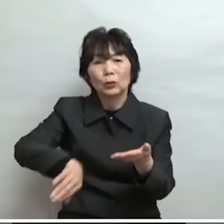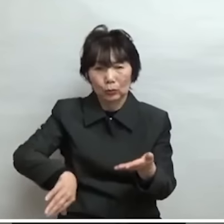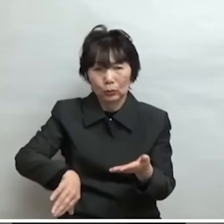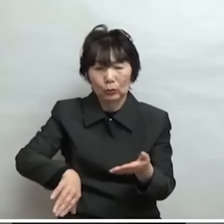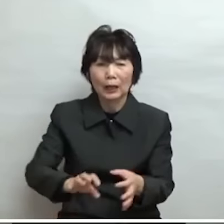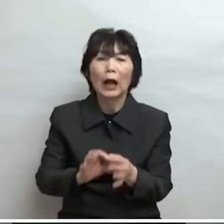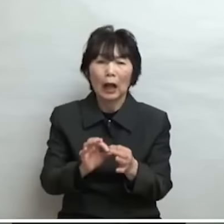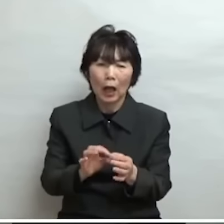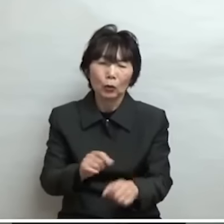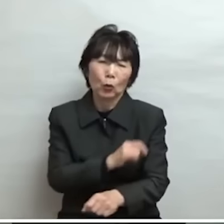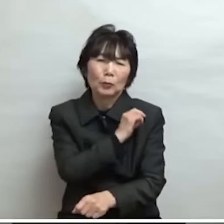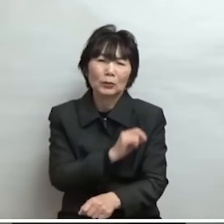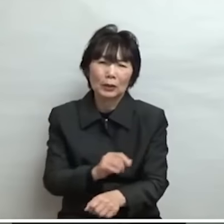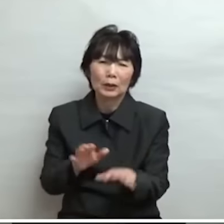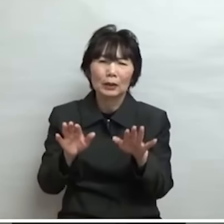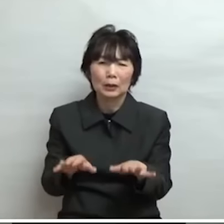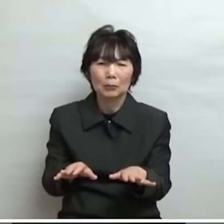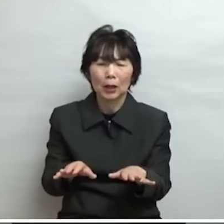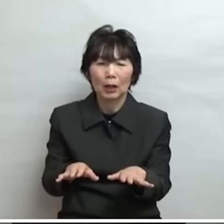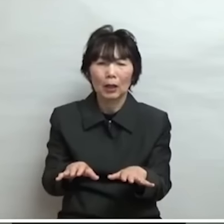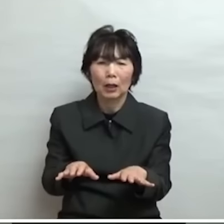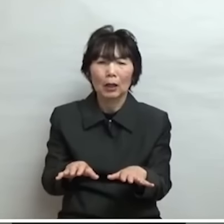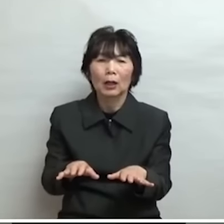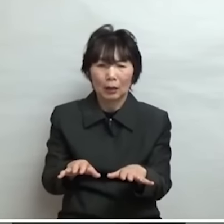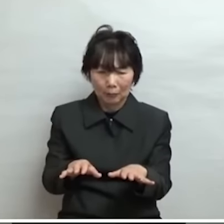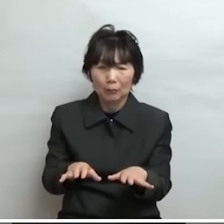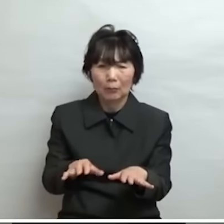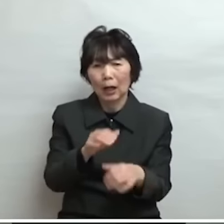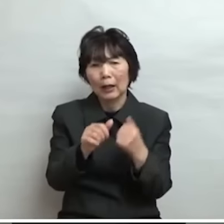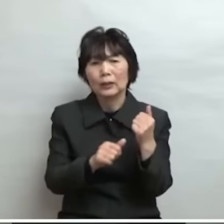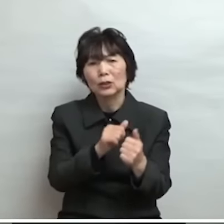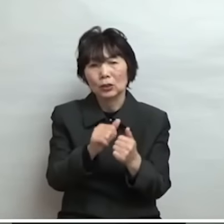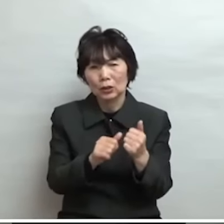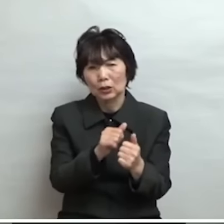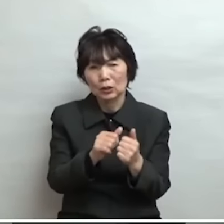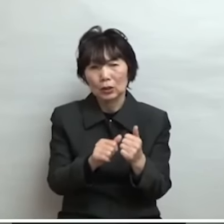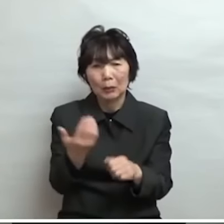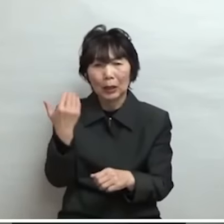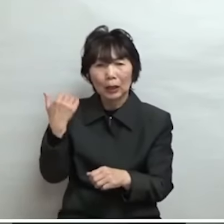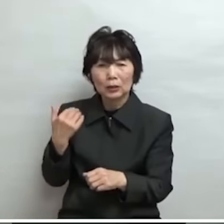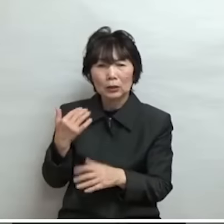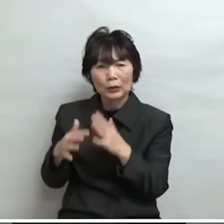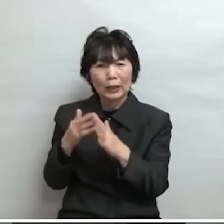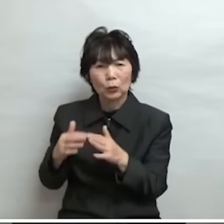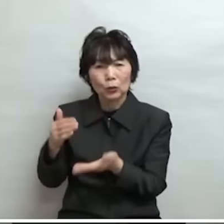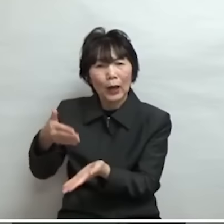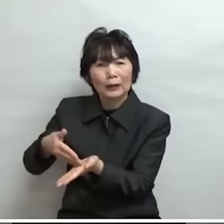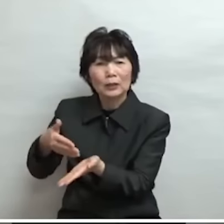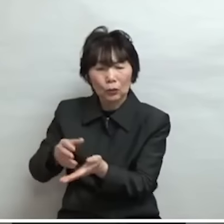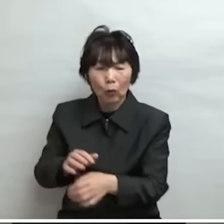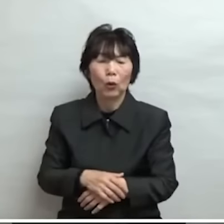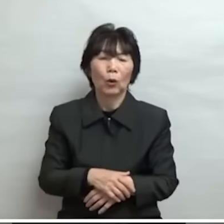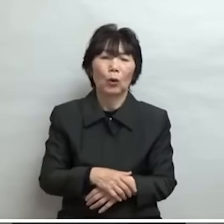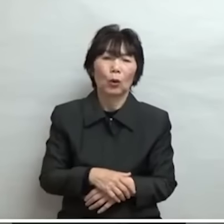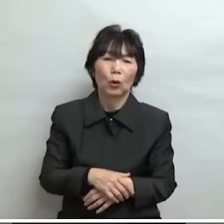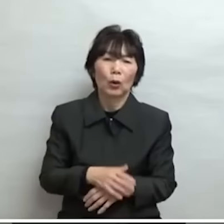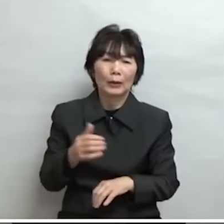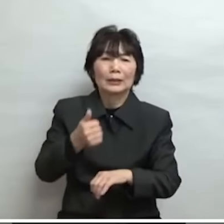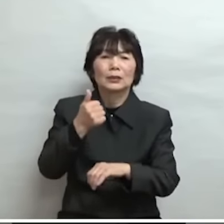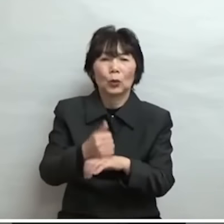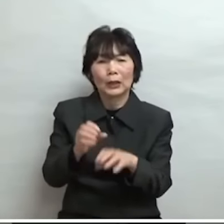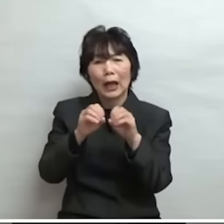するから特別に今言ったような歴史の話をこれを契機にあえて、なんて言うんでしょうか、まあ、知事